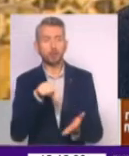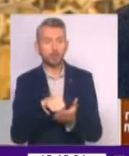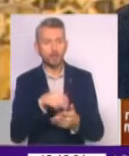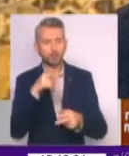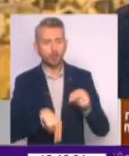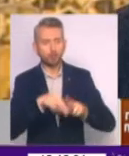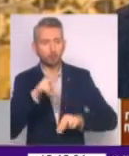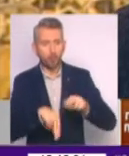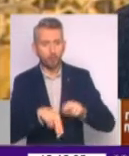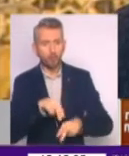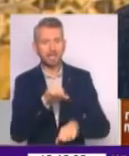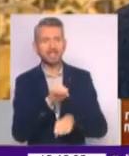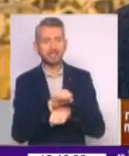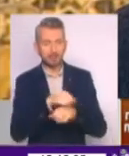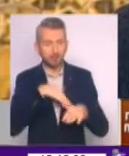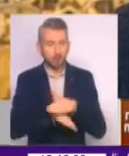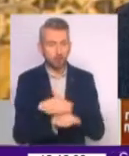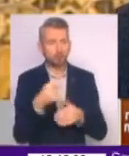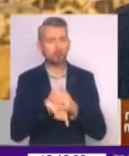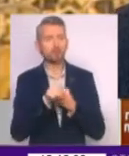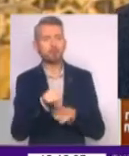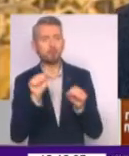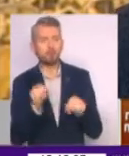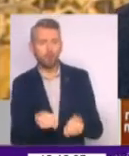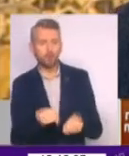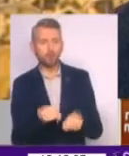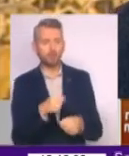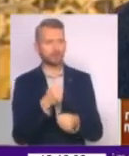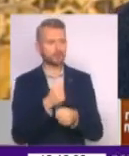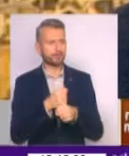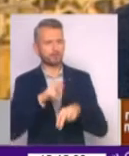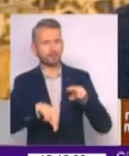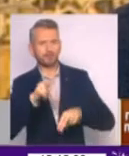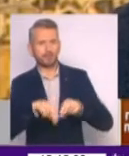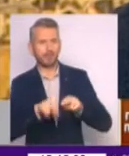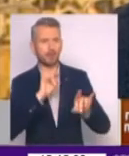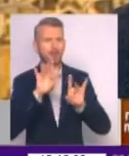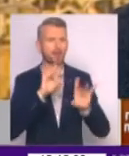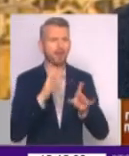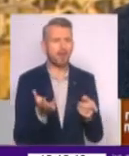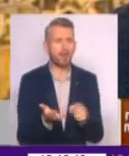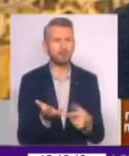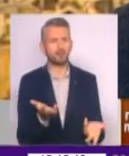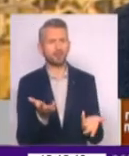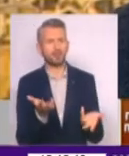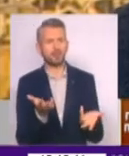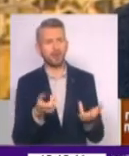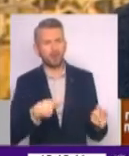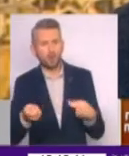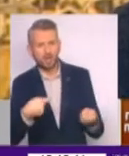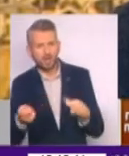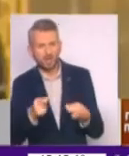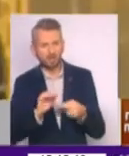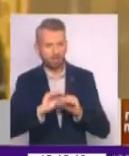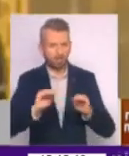добудові станції метро, оскільки там можна буде розташувати якісь об'єкти, напевно, реклами, торгівлі і так